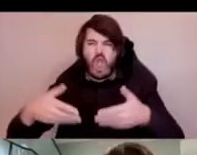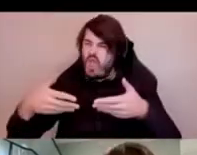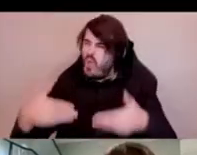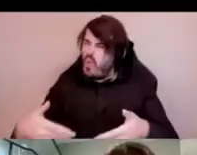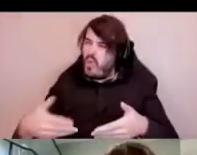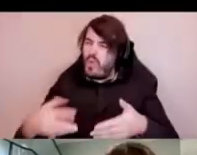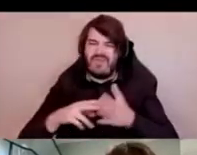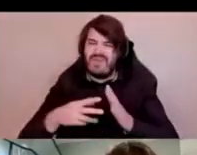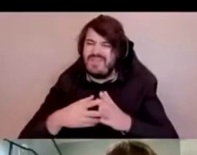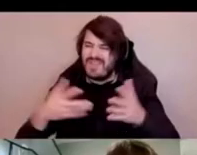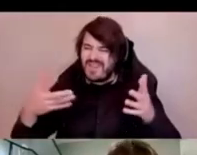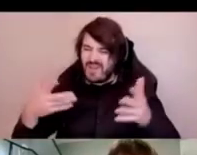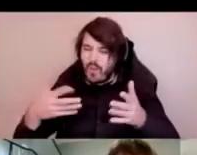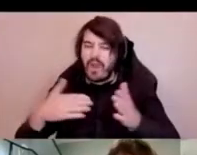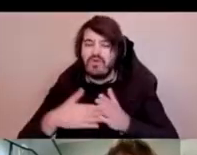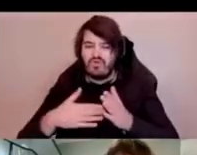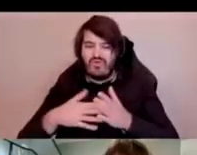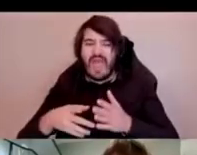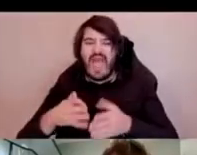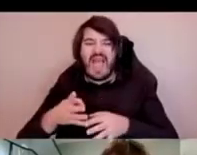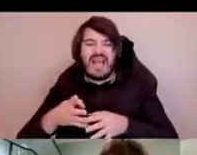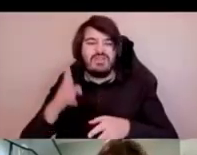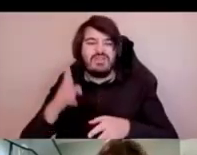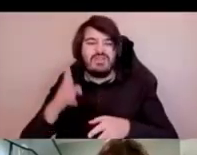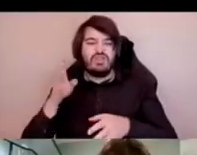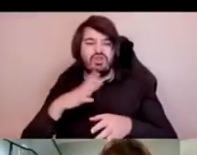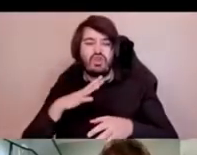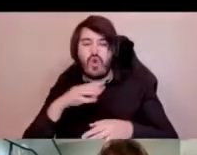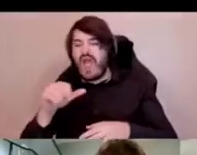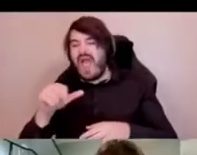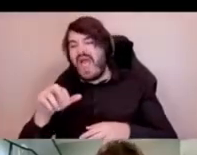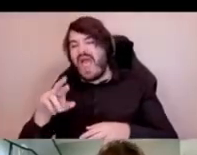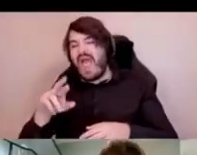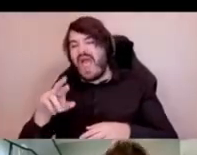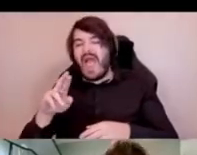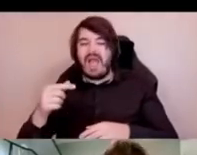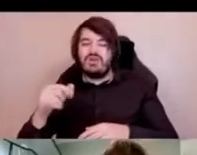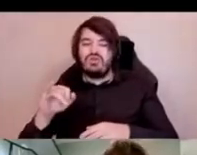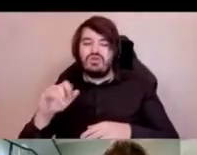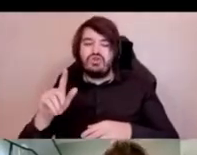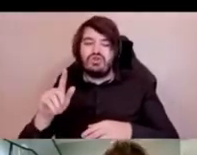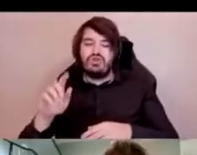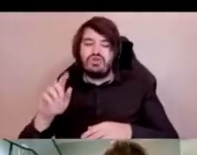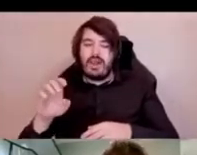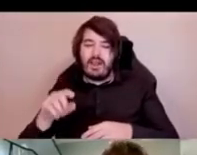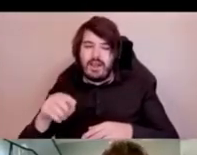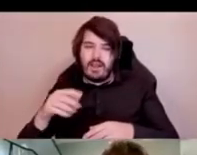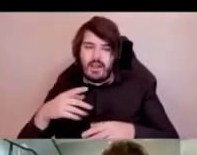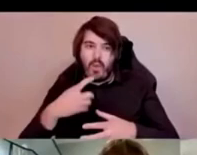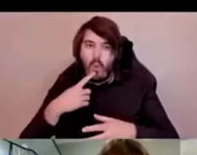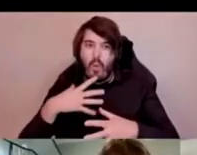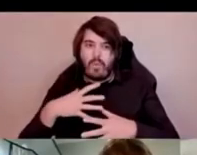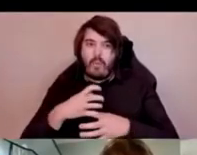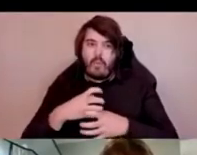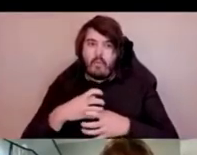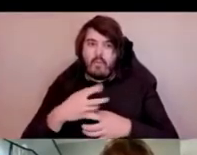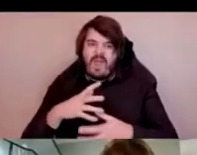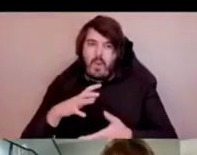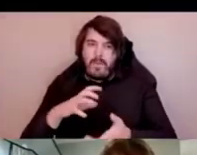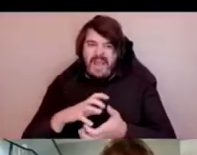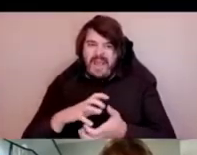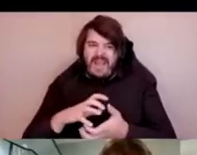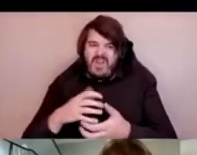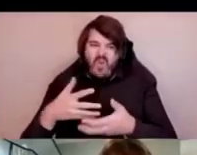Un sol lourd, c'est un sol qui est souvent riche en argile, qui va être très compact. Ça retient bien